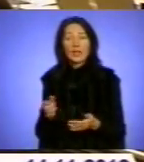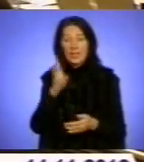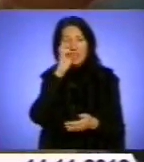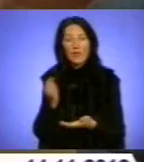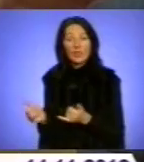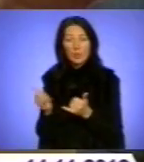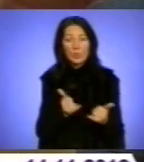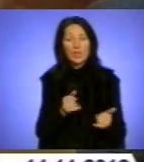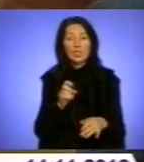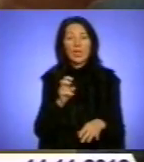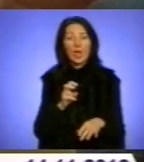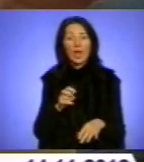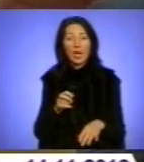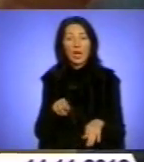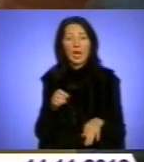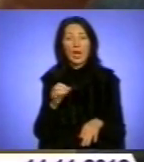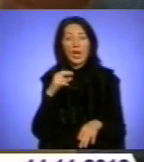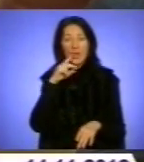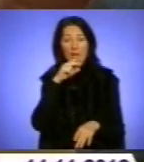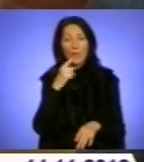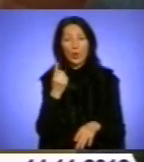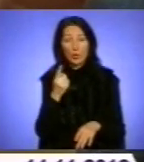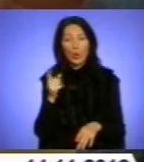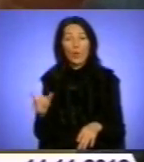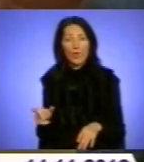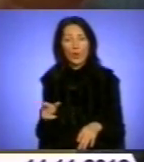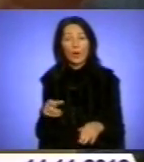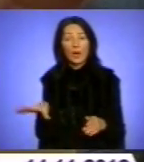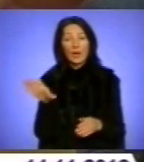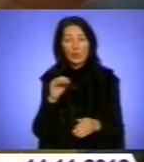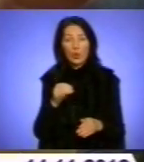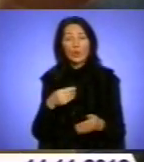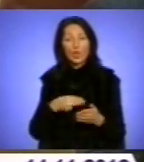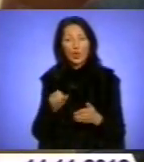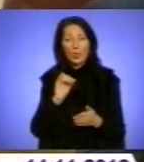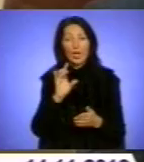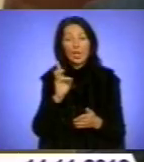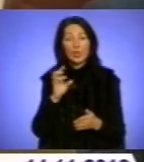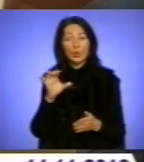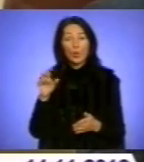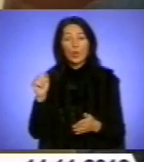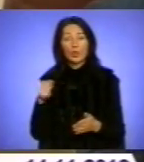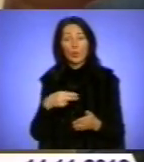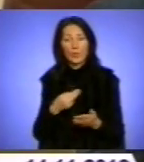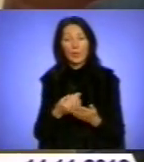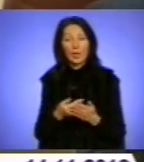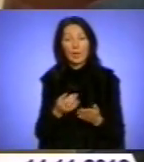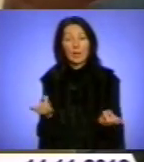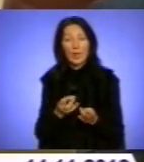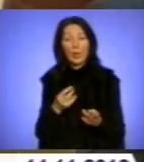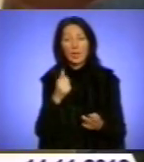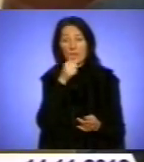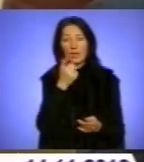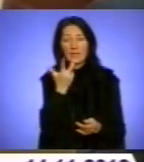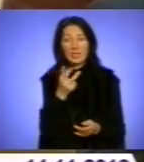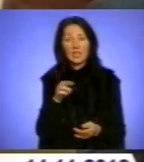хворого. В середньому на одного інсулінозалежного хворого на закупівлю інсулінів передбачається на рік 3 тисячі гривень. Ми